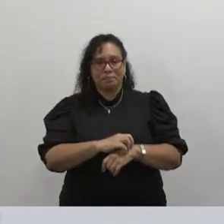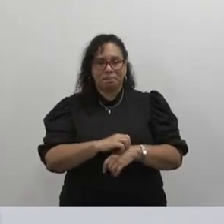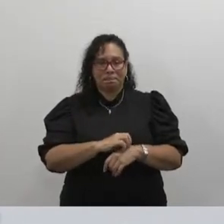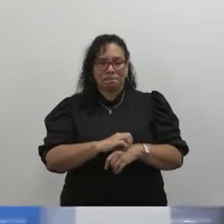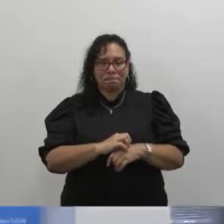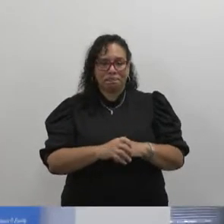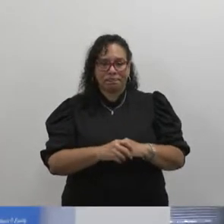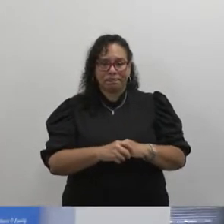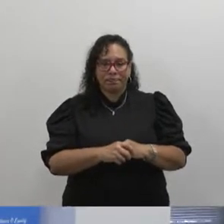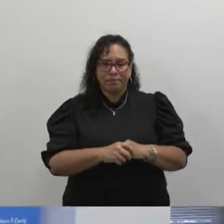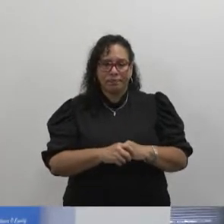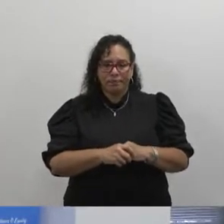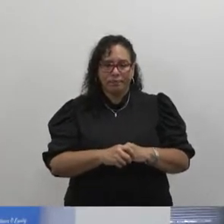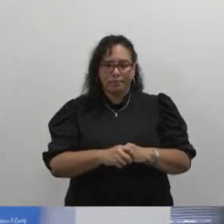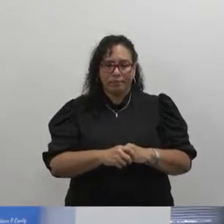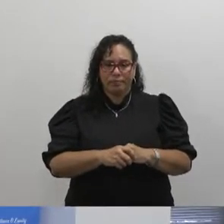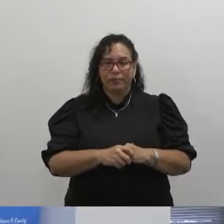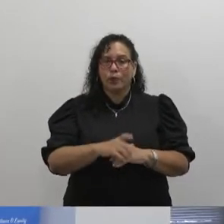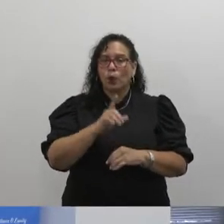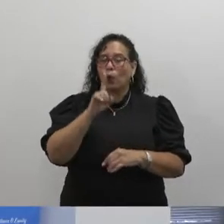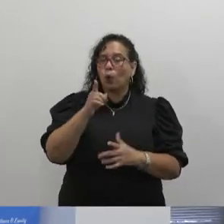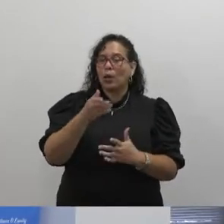consent agenda